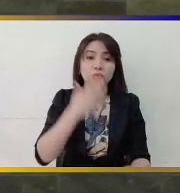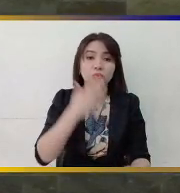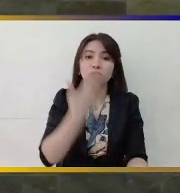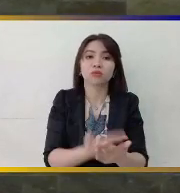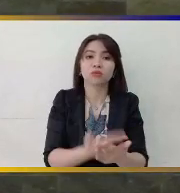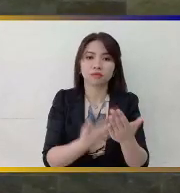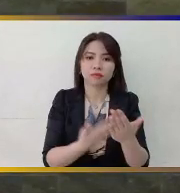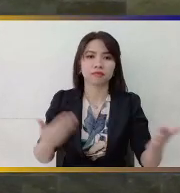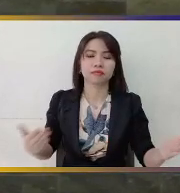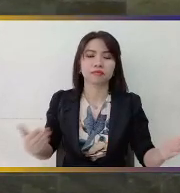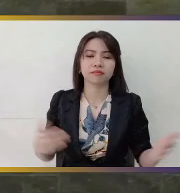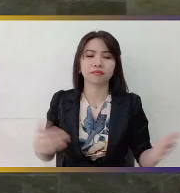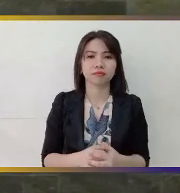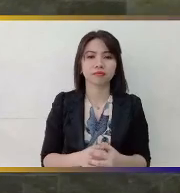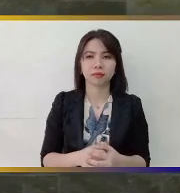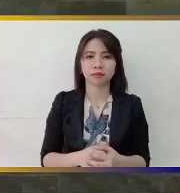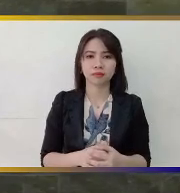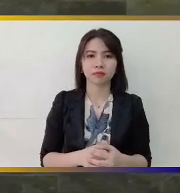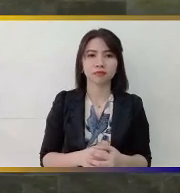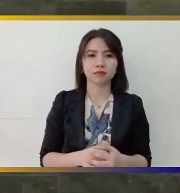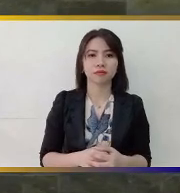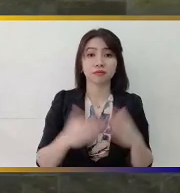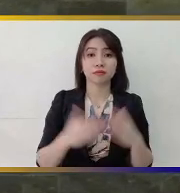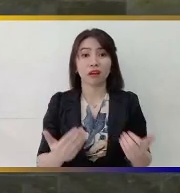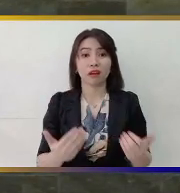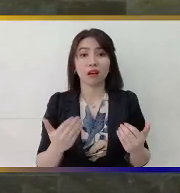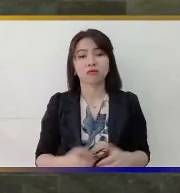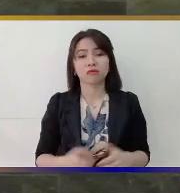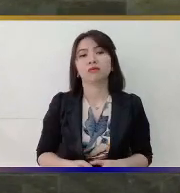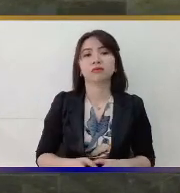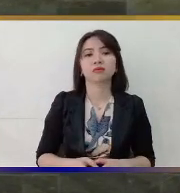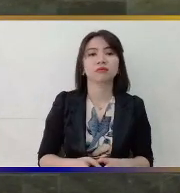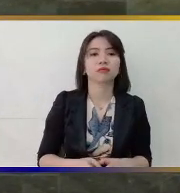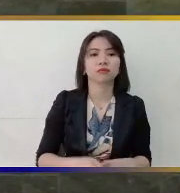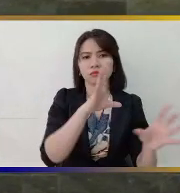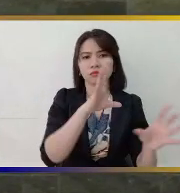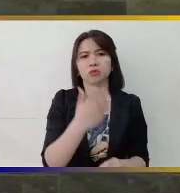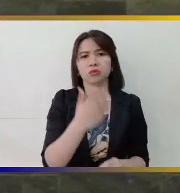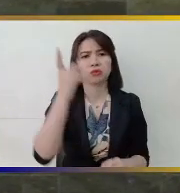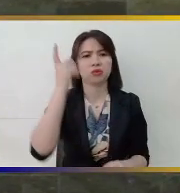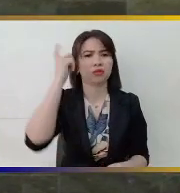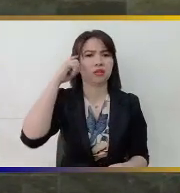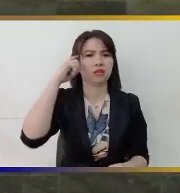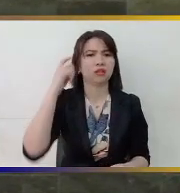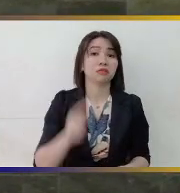Let me tell you something. Do you think nandoon ka sa kalagayan na gustong mangyari ng Panginoon sa buhay mo?